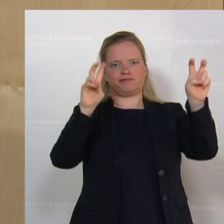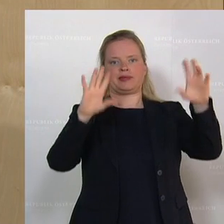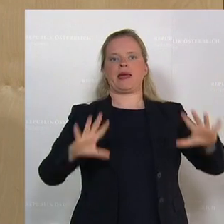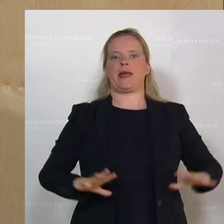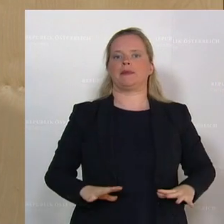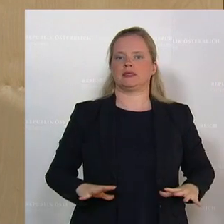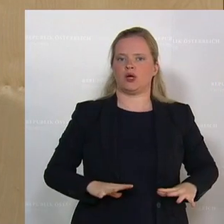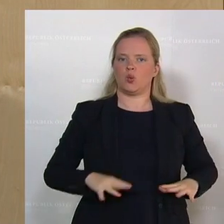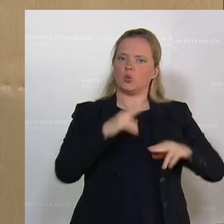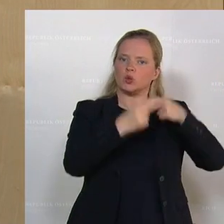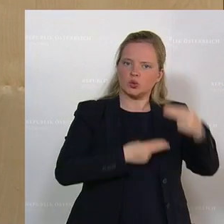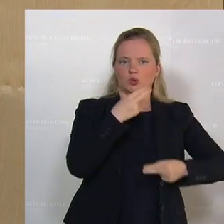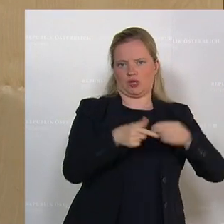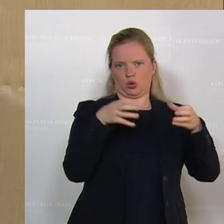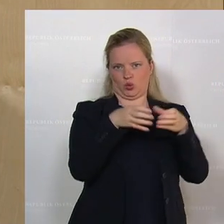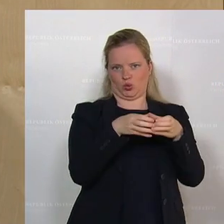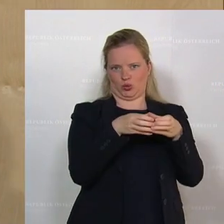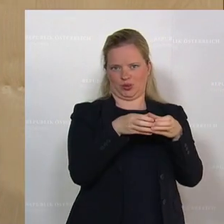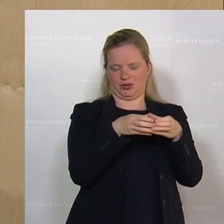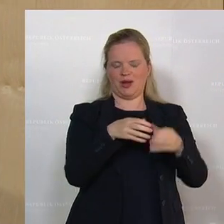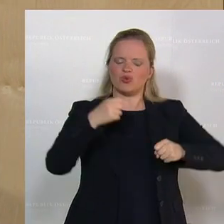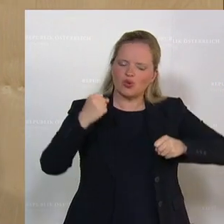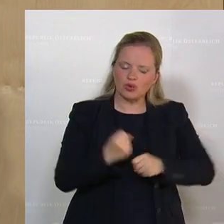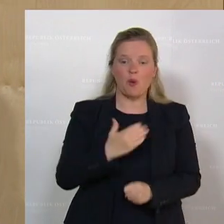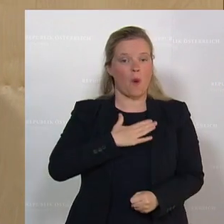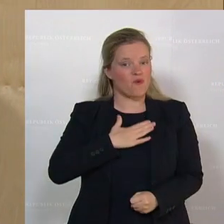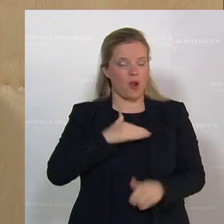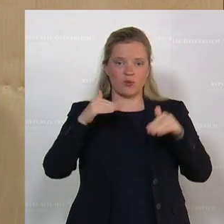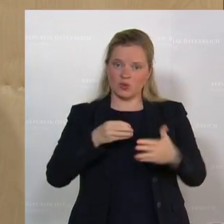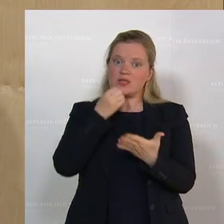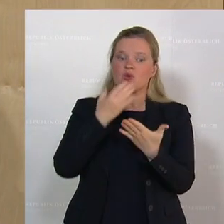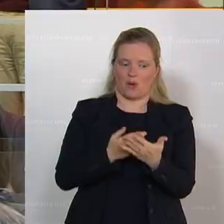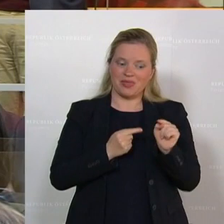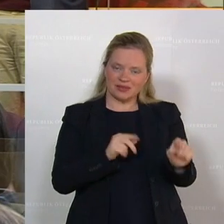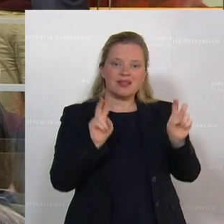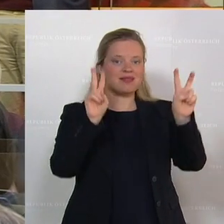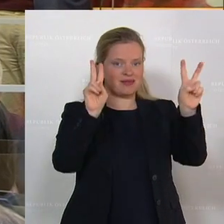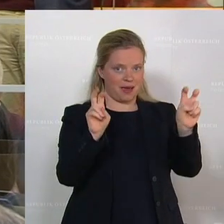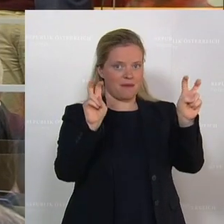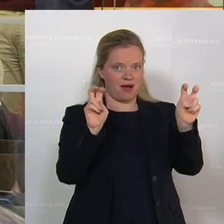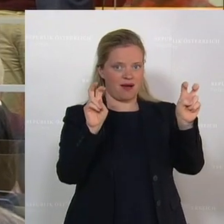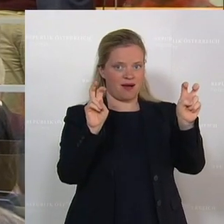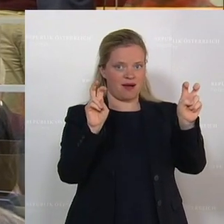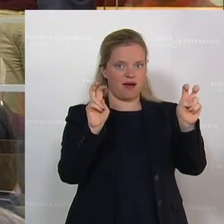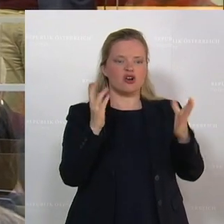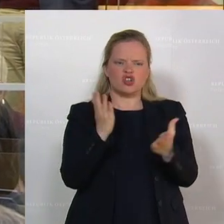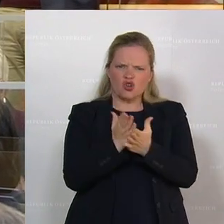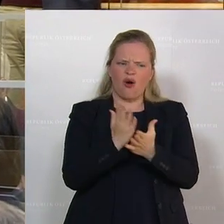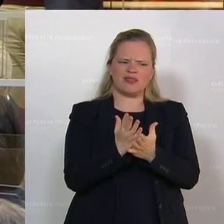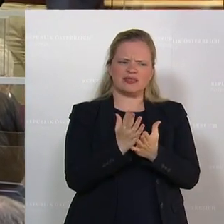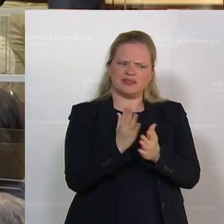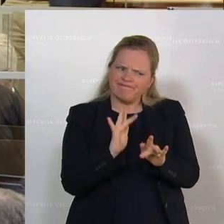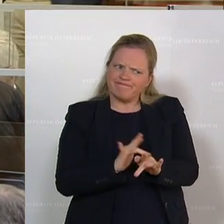Ibiza-Untersuchungsausschuss. Und obwohl ich zugeben muss, dass diese Thematik mich mittlerweile ein Stück weit